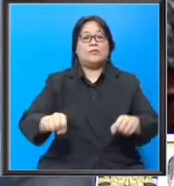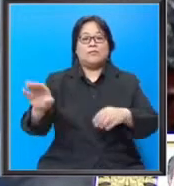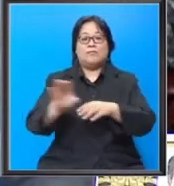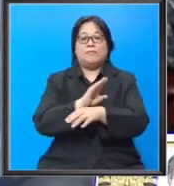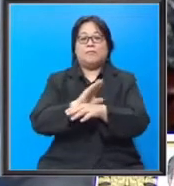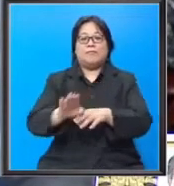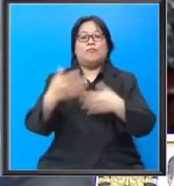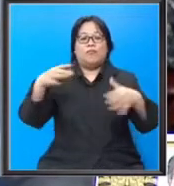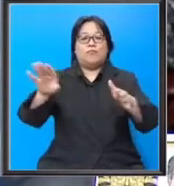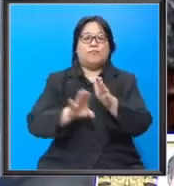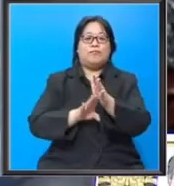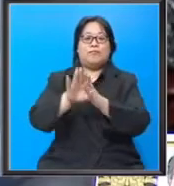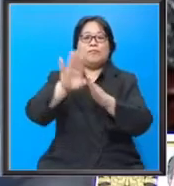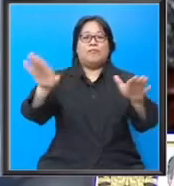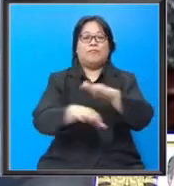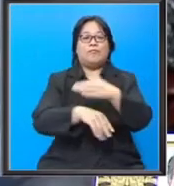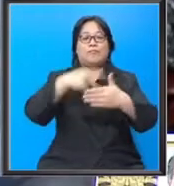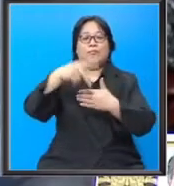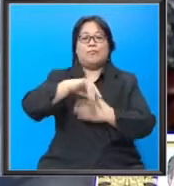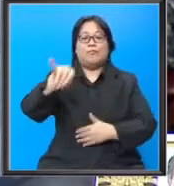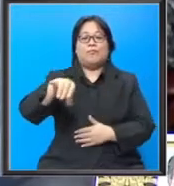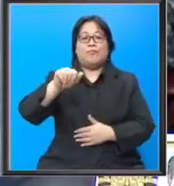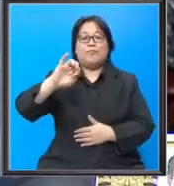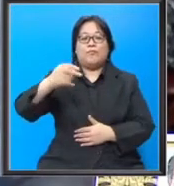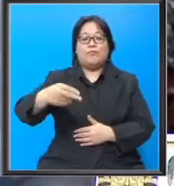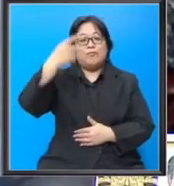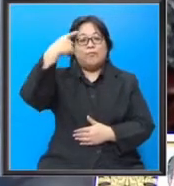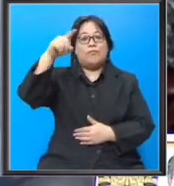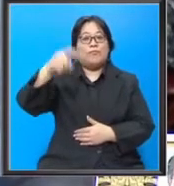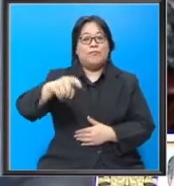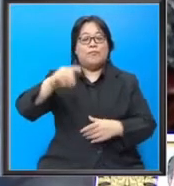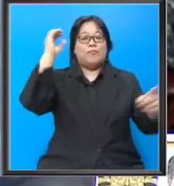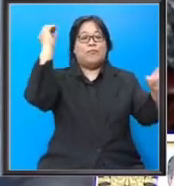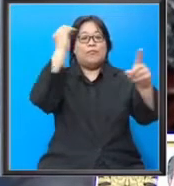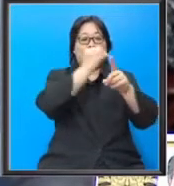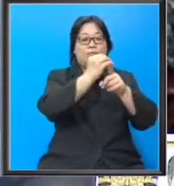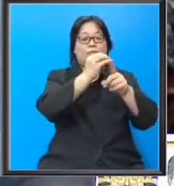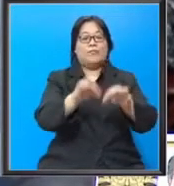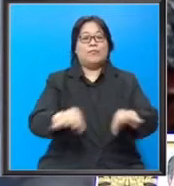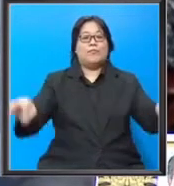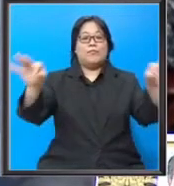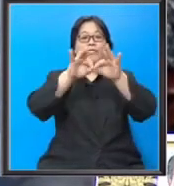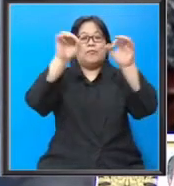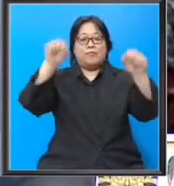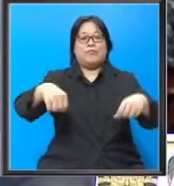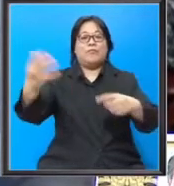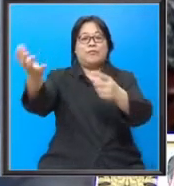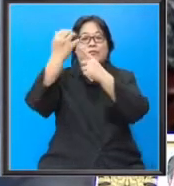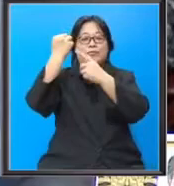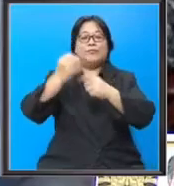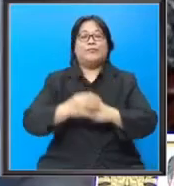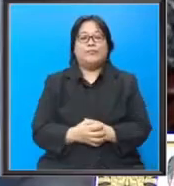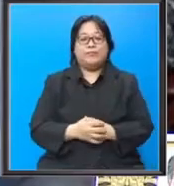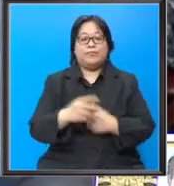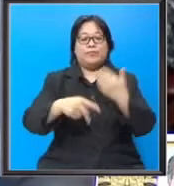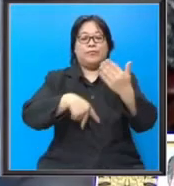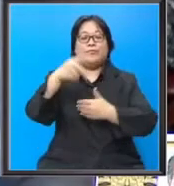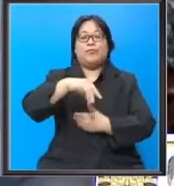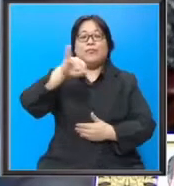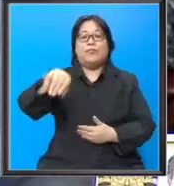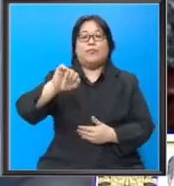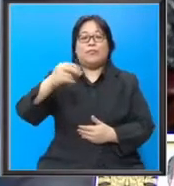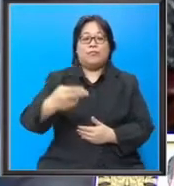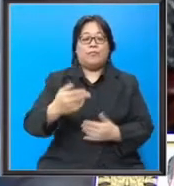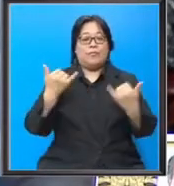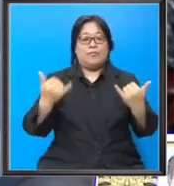telah pun dibangunkan dibawa program jago bagi memastikan objektif utama dapat dicapai program jago